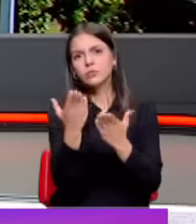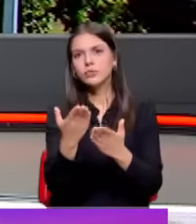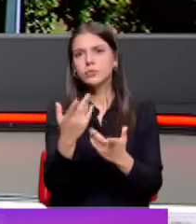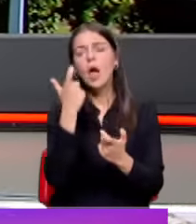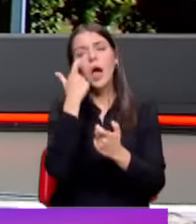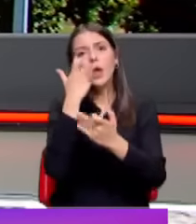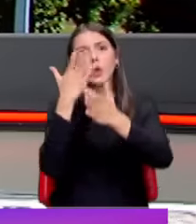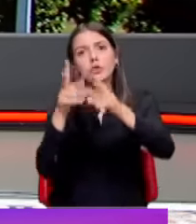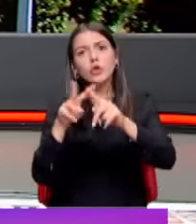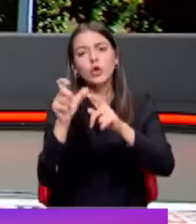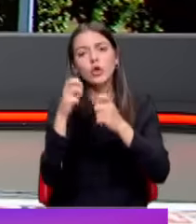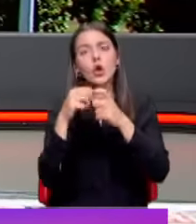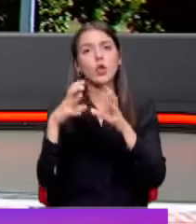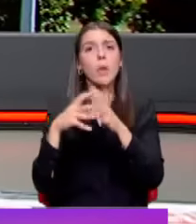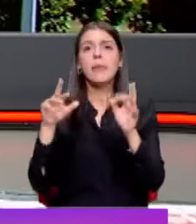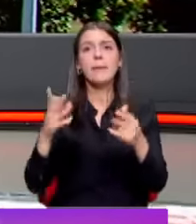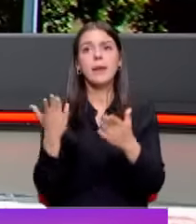gibi.